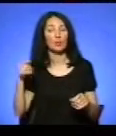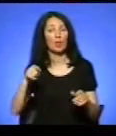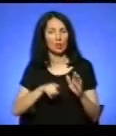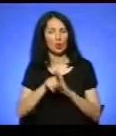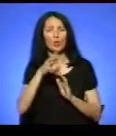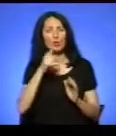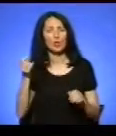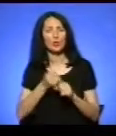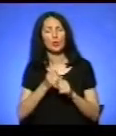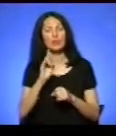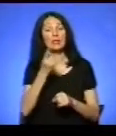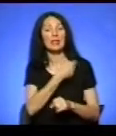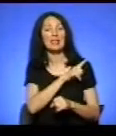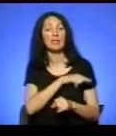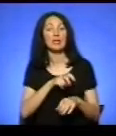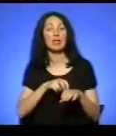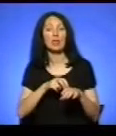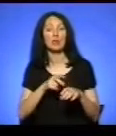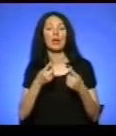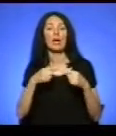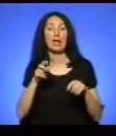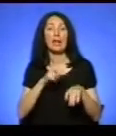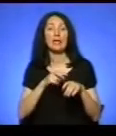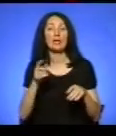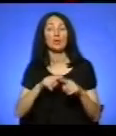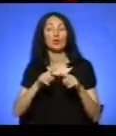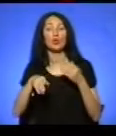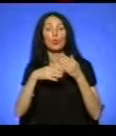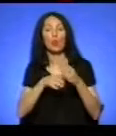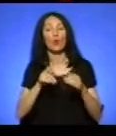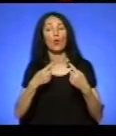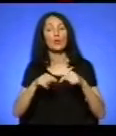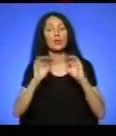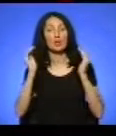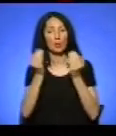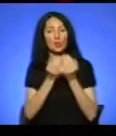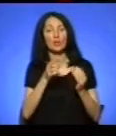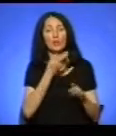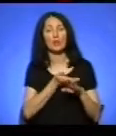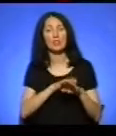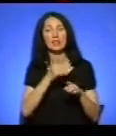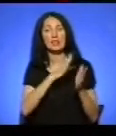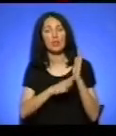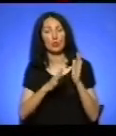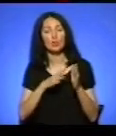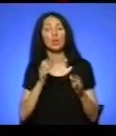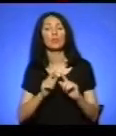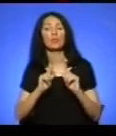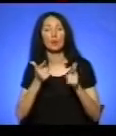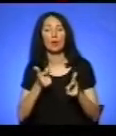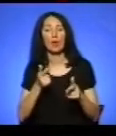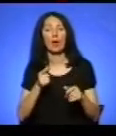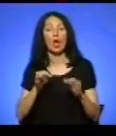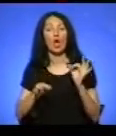лікарем швидкої допомоги у відділенні реанімації. У скрутні 90-ті, щоб заробити на життя, влаштувався судовим лікарем на одну із